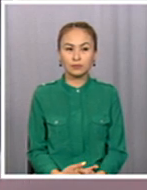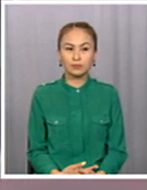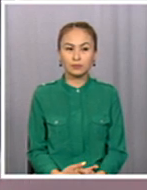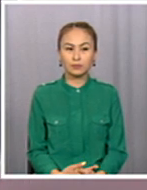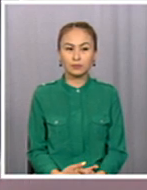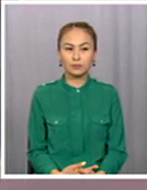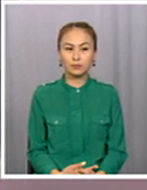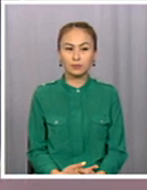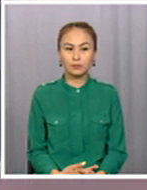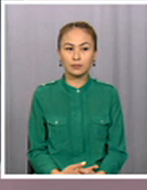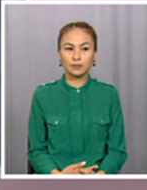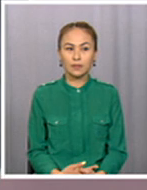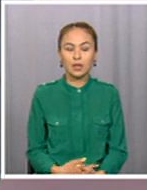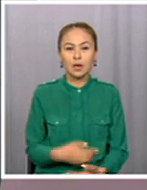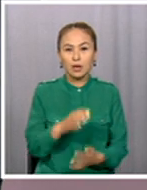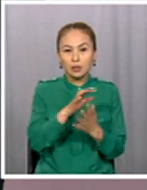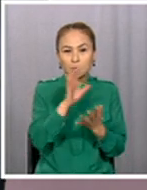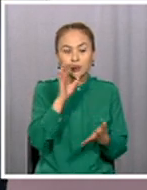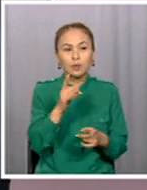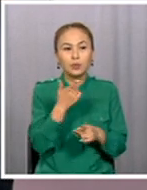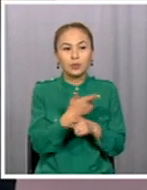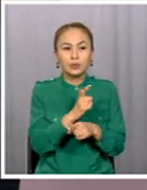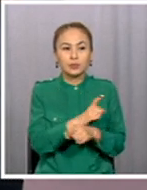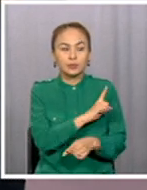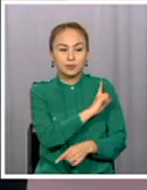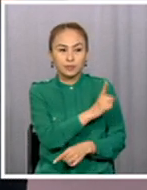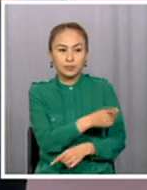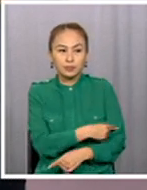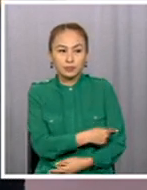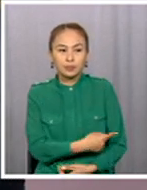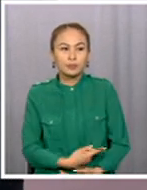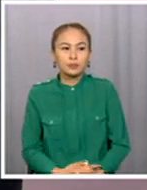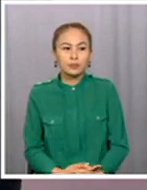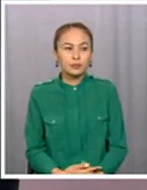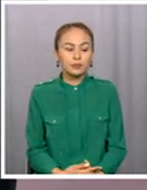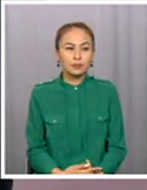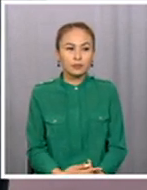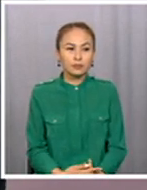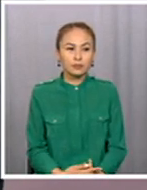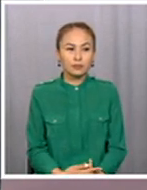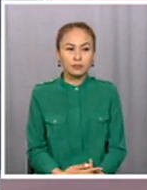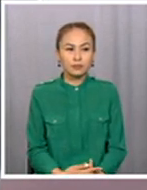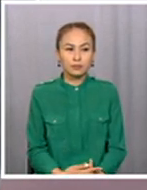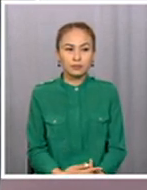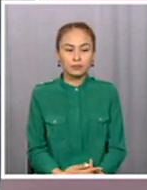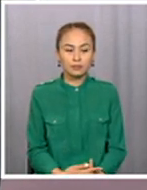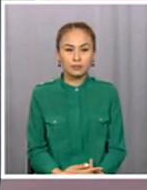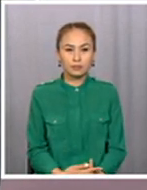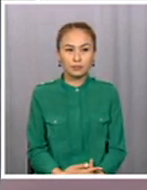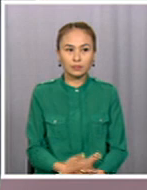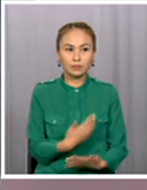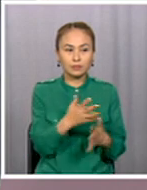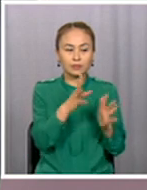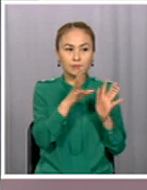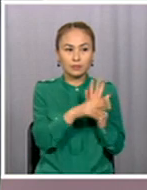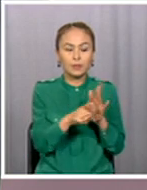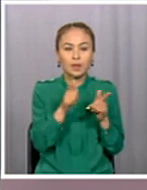Арыстанның дыбысы өте қатты шығады. Солай ма? Яғни арыстан